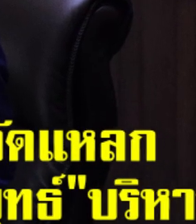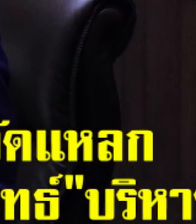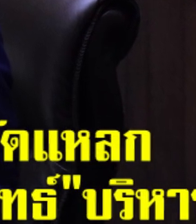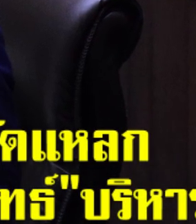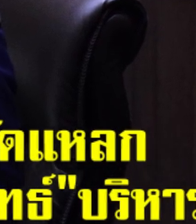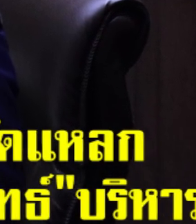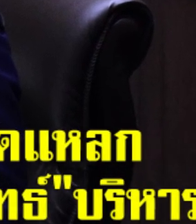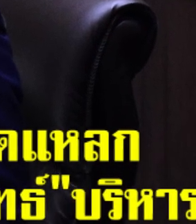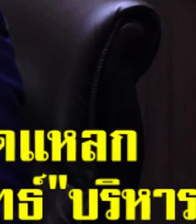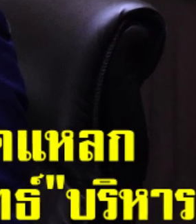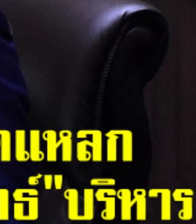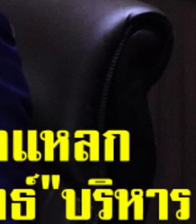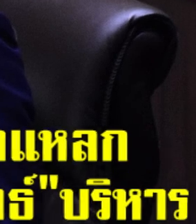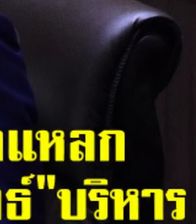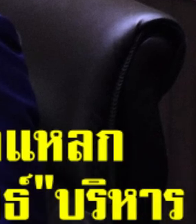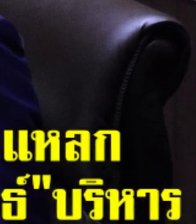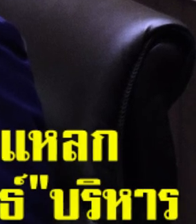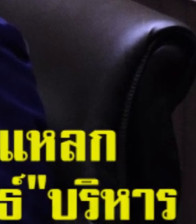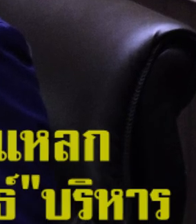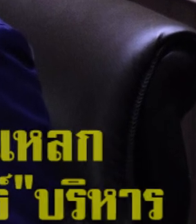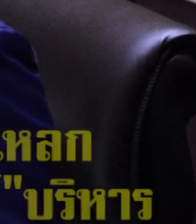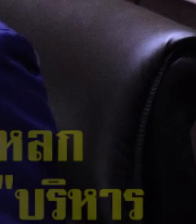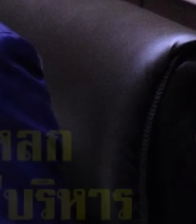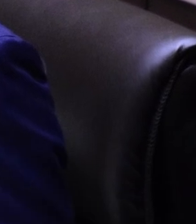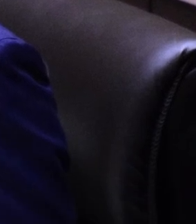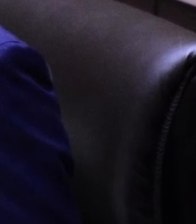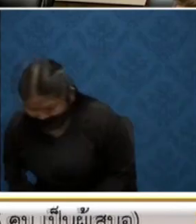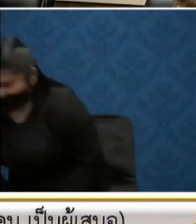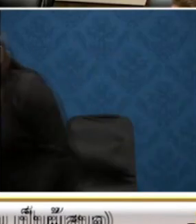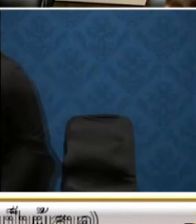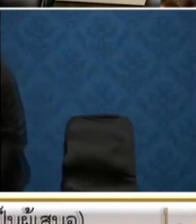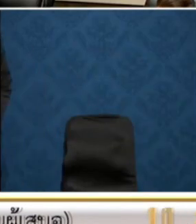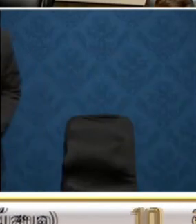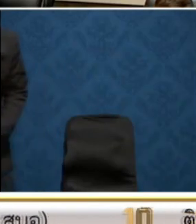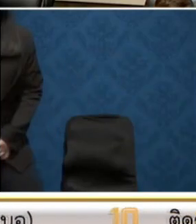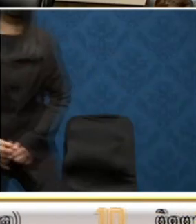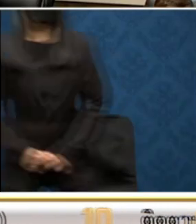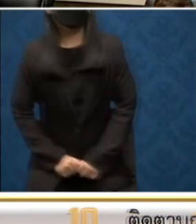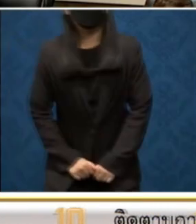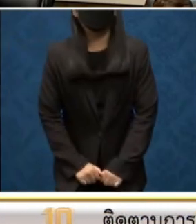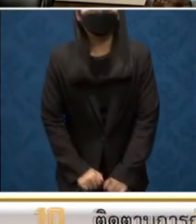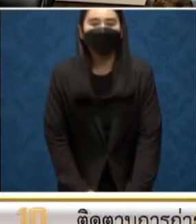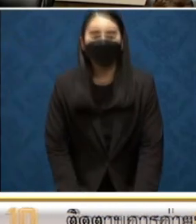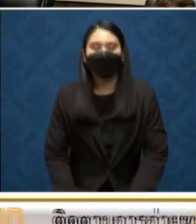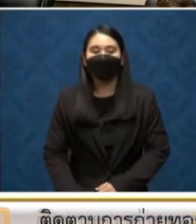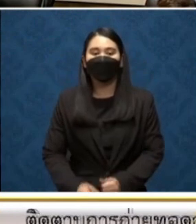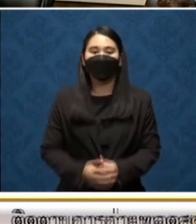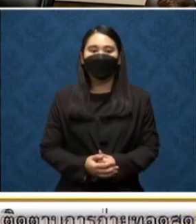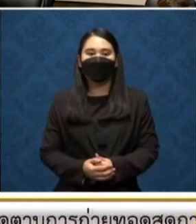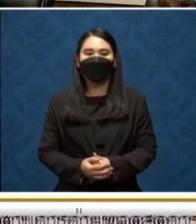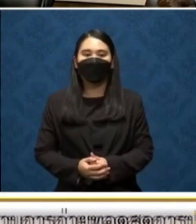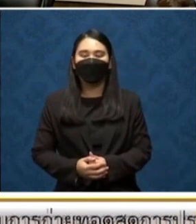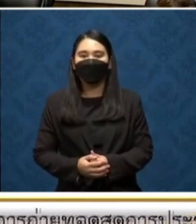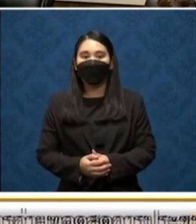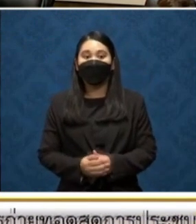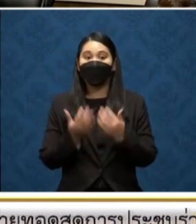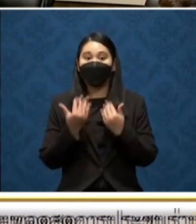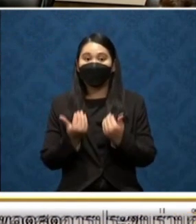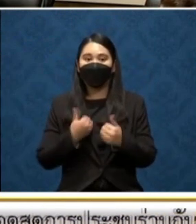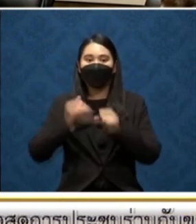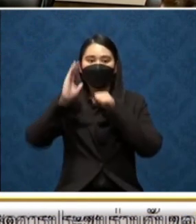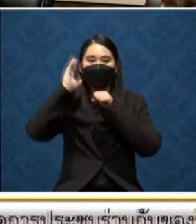ว่าแกต้องมีความมั่นอกมั่นใจแล้วเดี๋ยวคุณผู้ชมจะเห็นนะแกพูดถึงเส้นทางการเงินบางอย่างว่าจะส